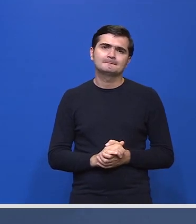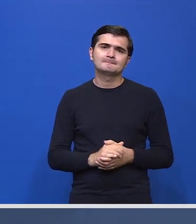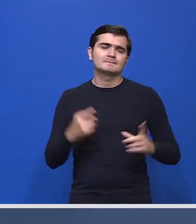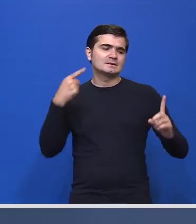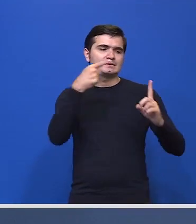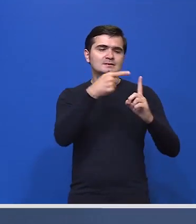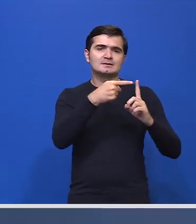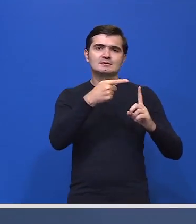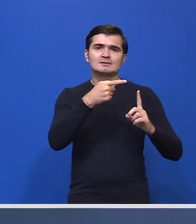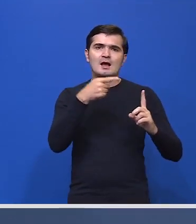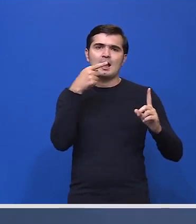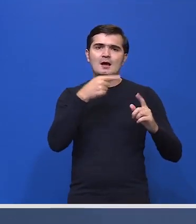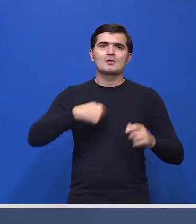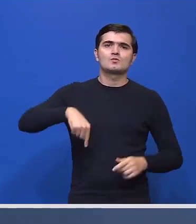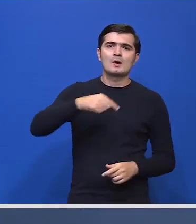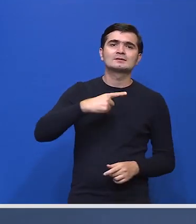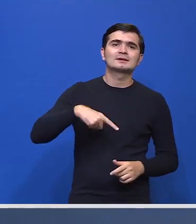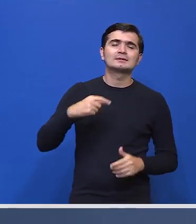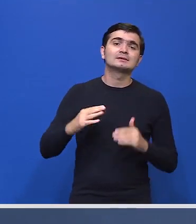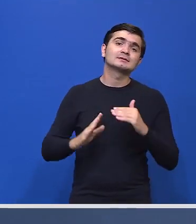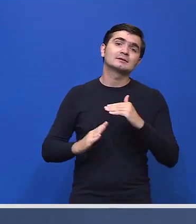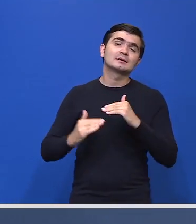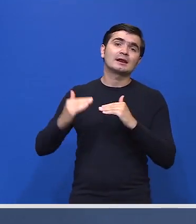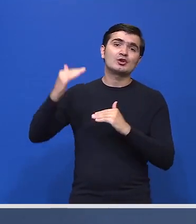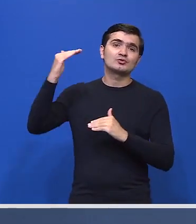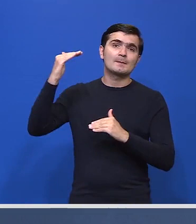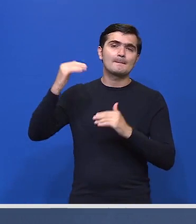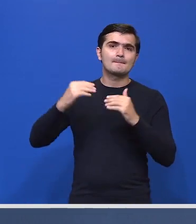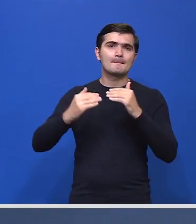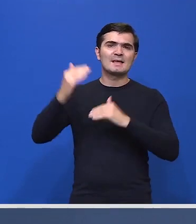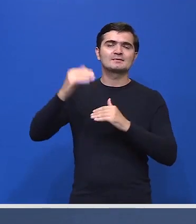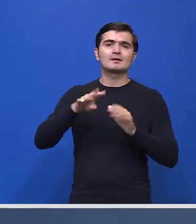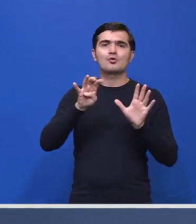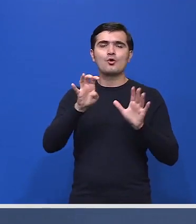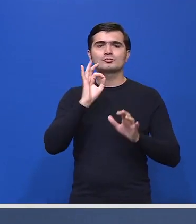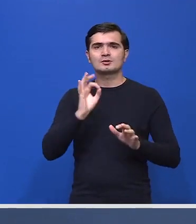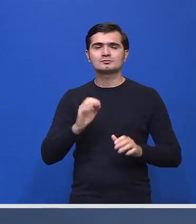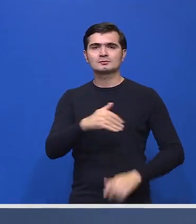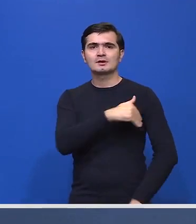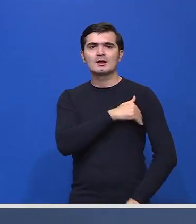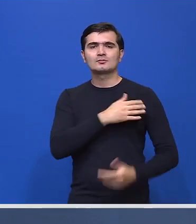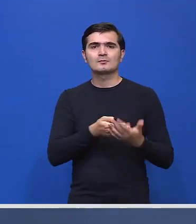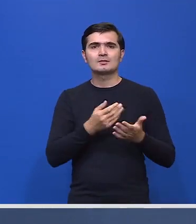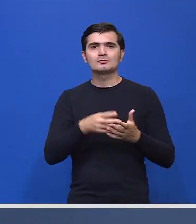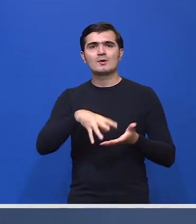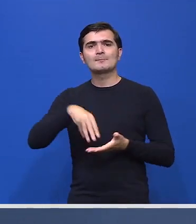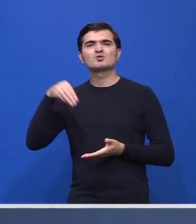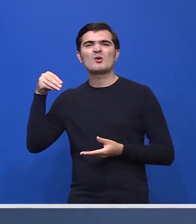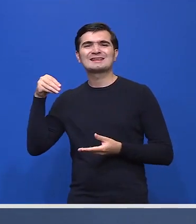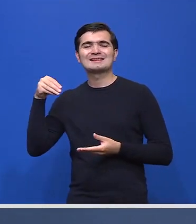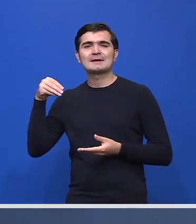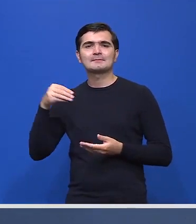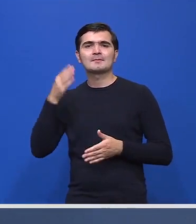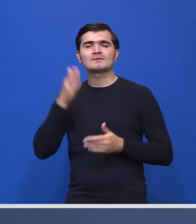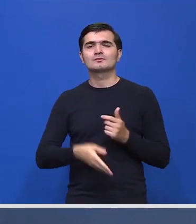Ținta noastră fiind aceea de a crește la peste 90% gradul de absorție